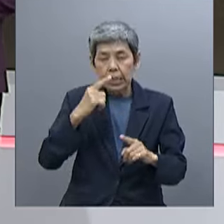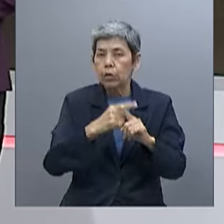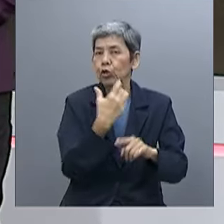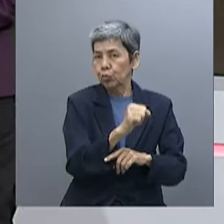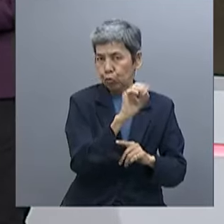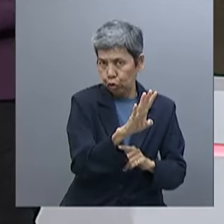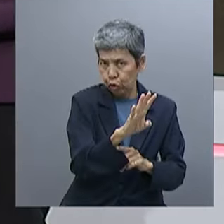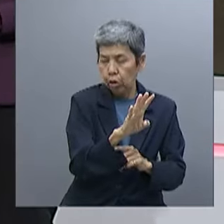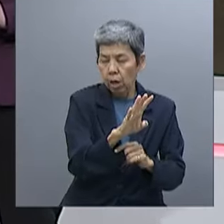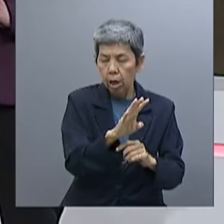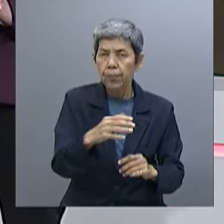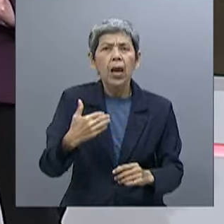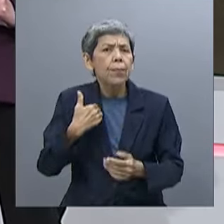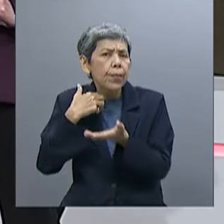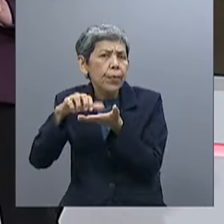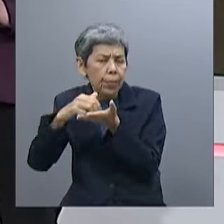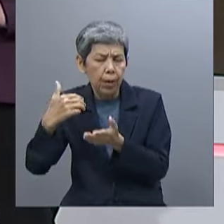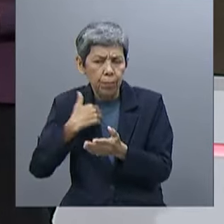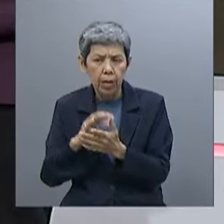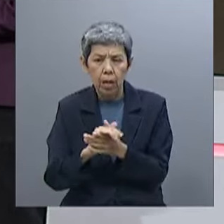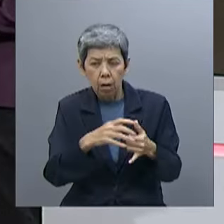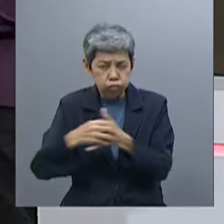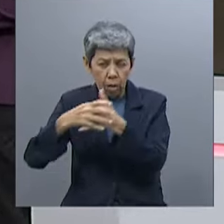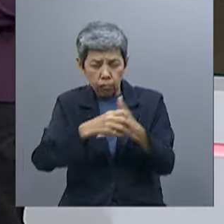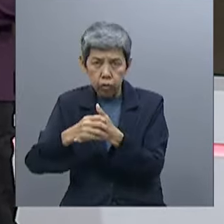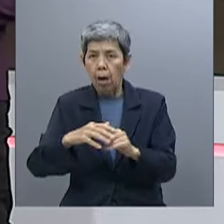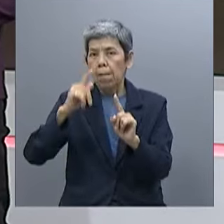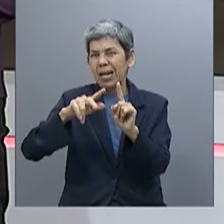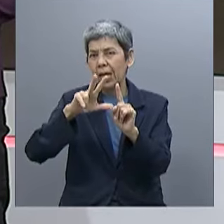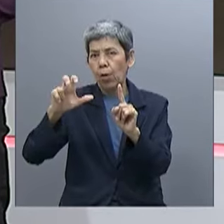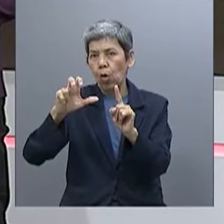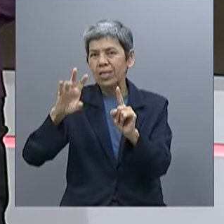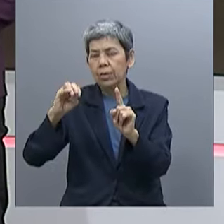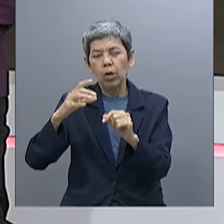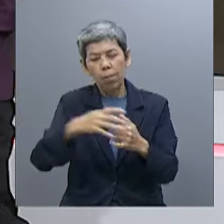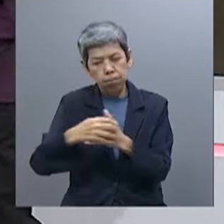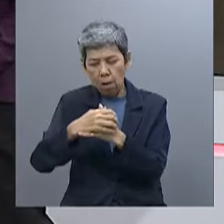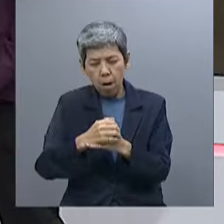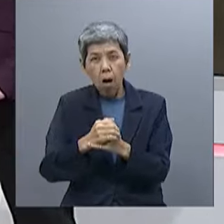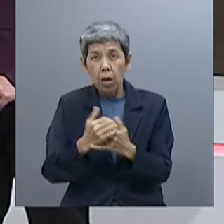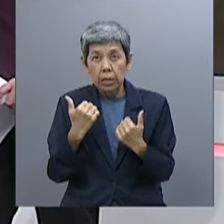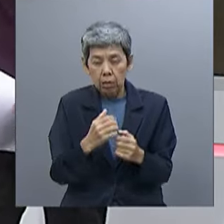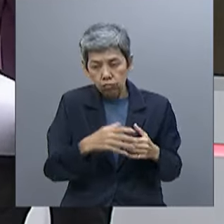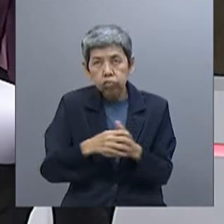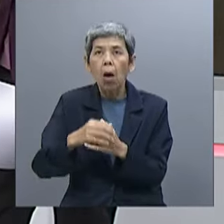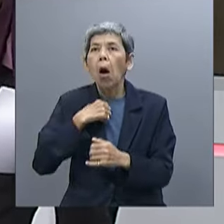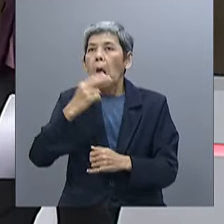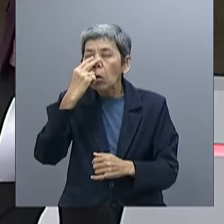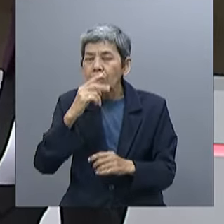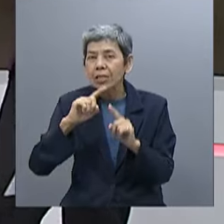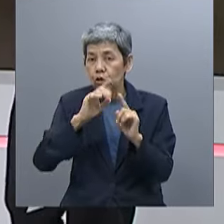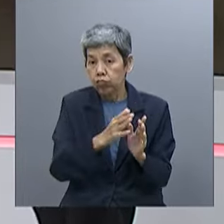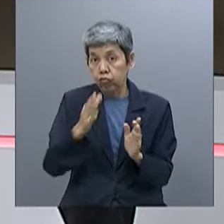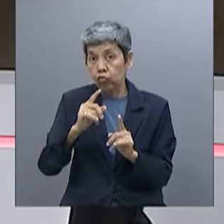ะในขณะนั้นมีรายงานว่าควบคุมตัวผู้ชุมนุมเอาไว้ 1,370 คนนะคะนำไปสู่เหตุการณ์ที่2